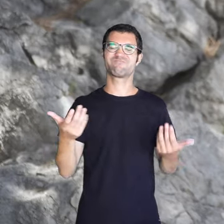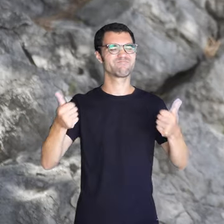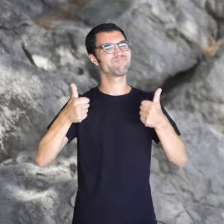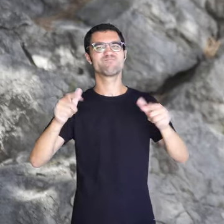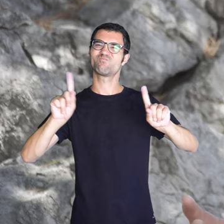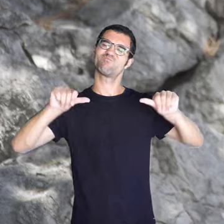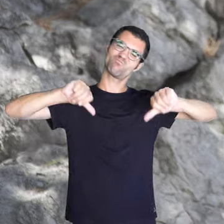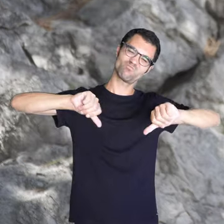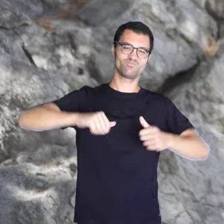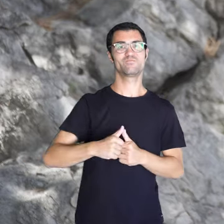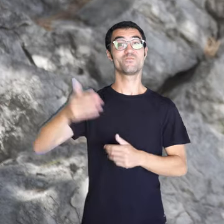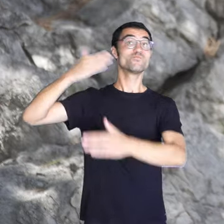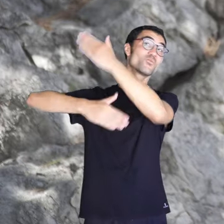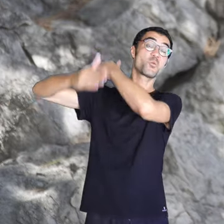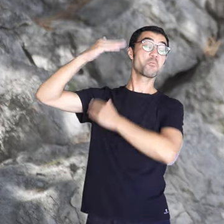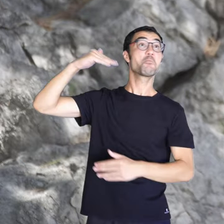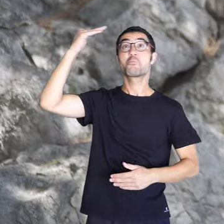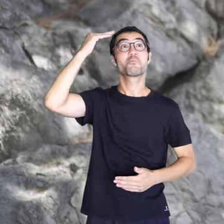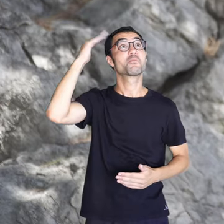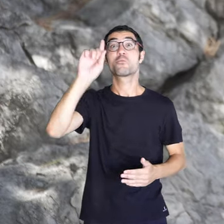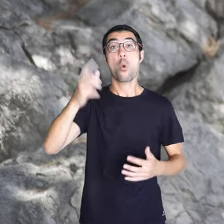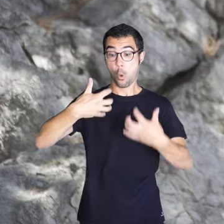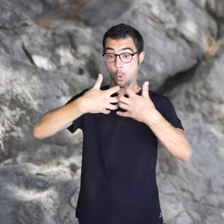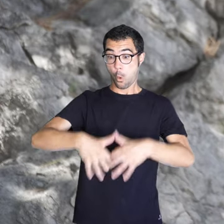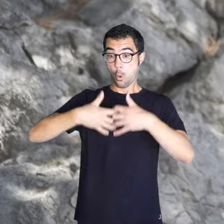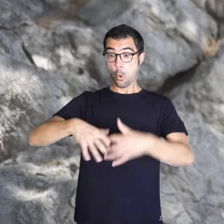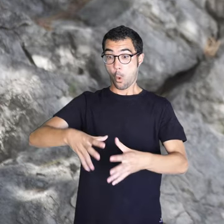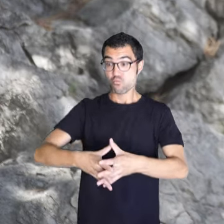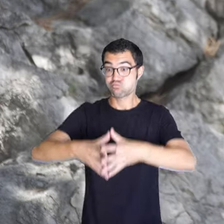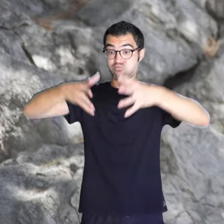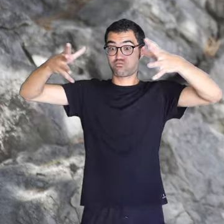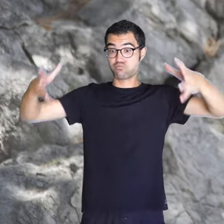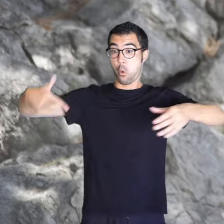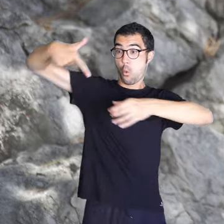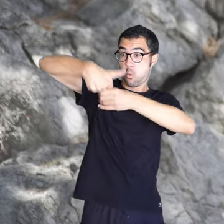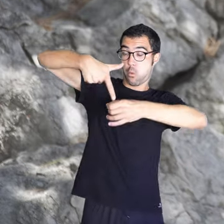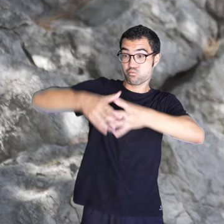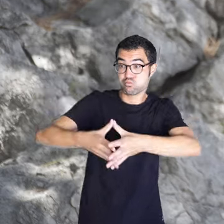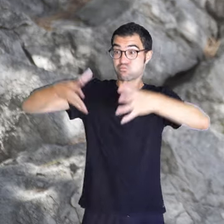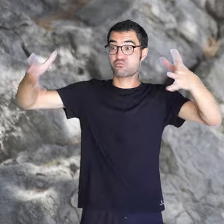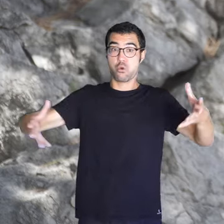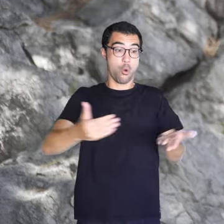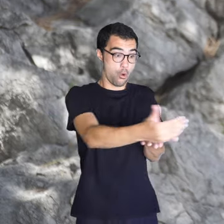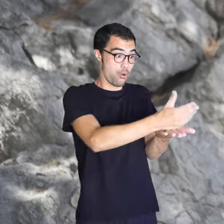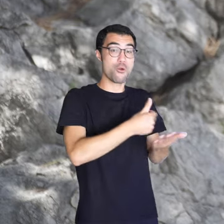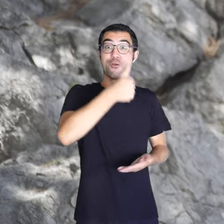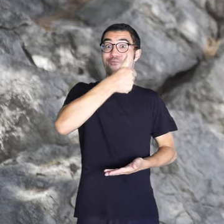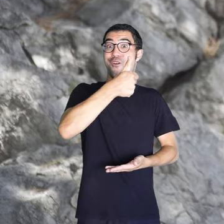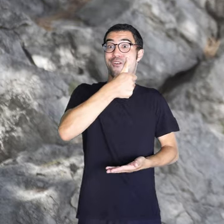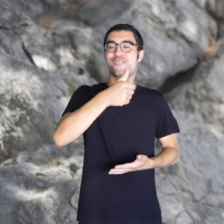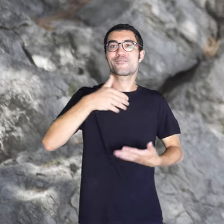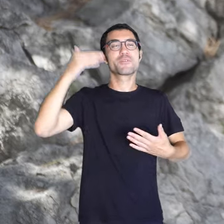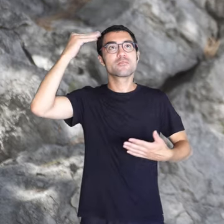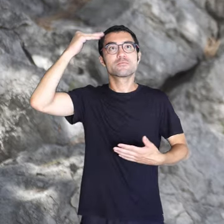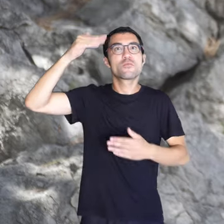moment, o des de més motor, més dubbers, sense pensar en una mica en el futur, i això va fer